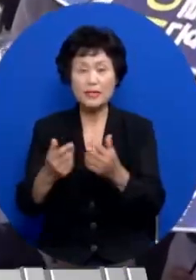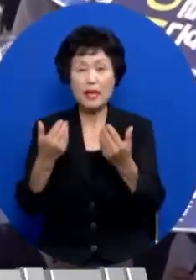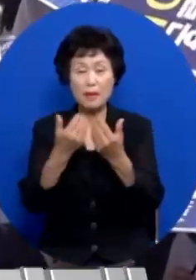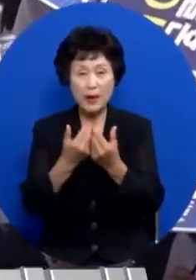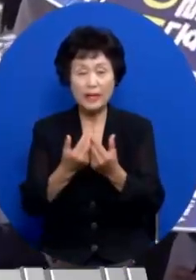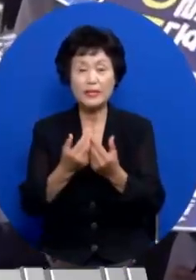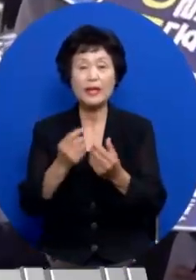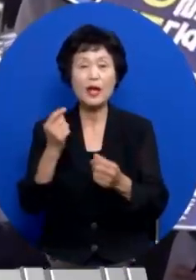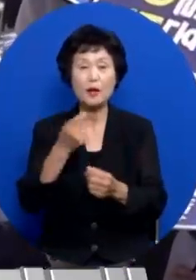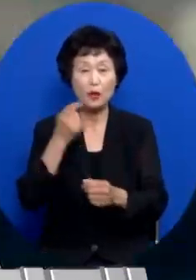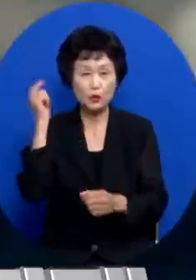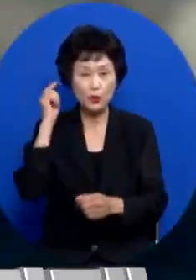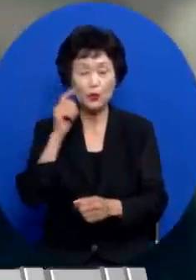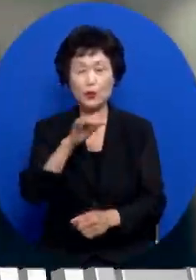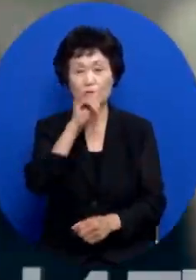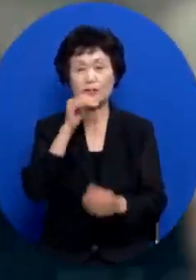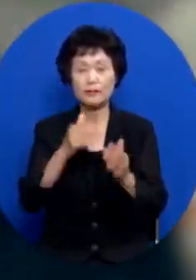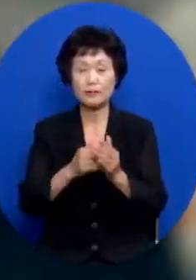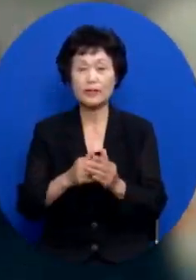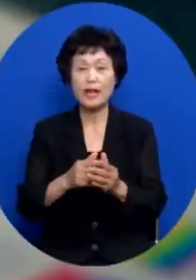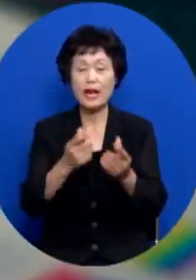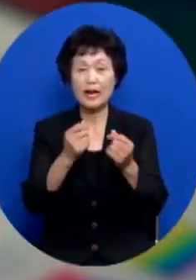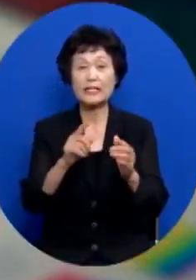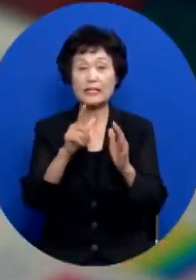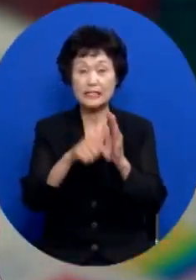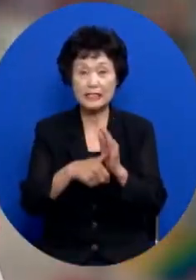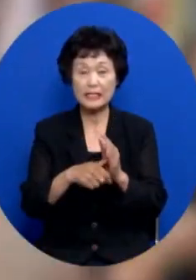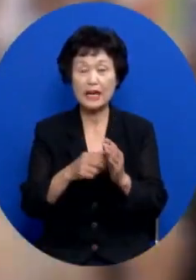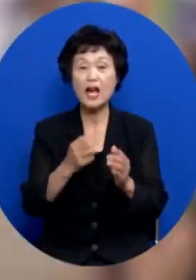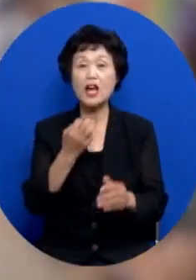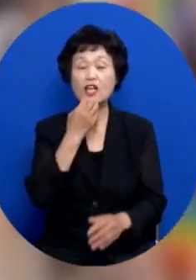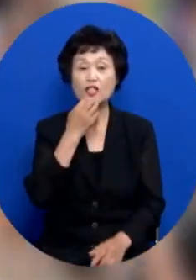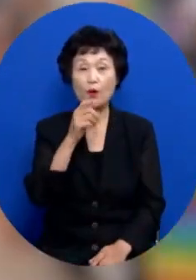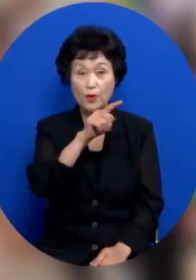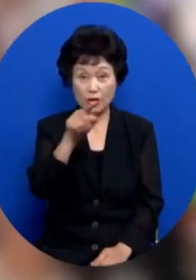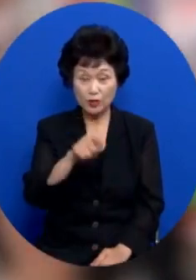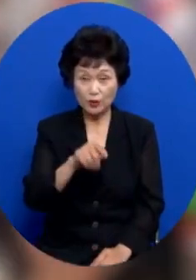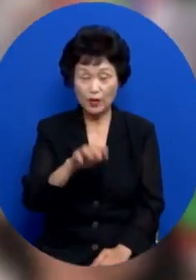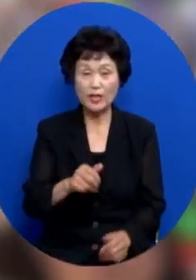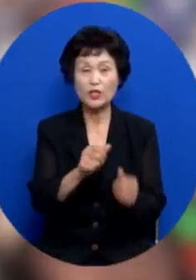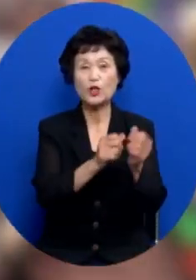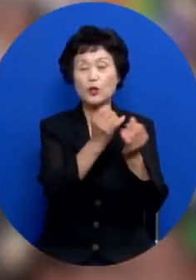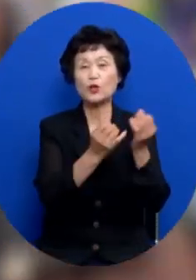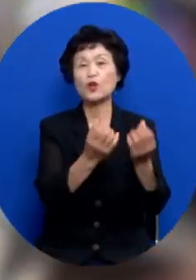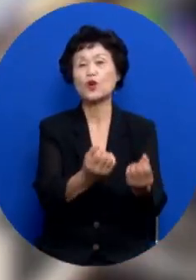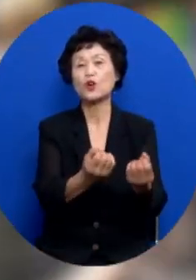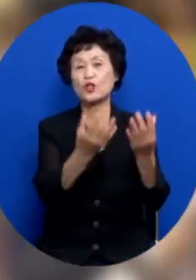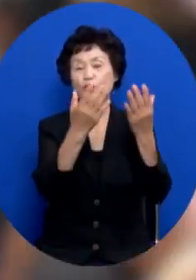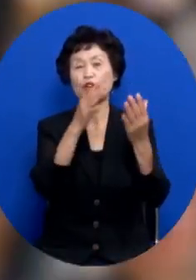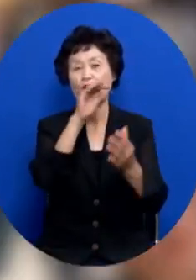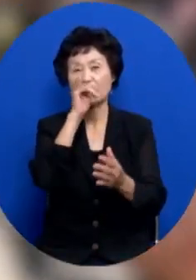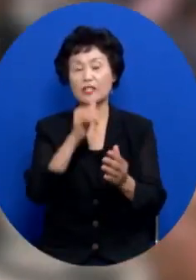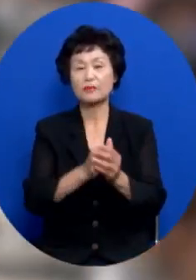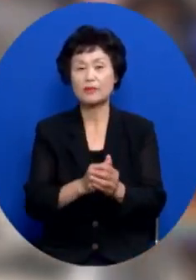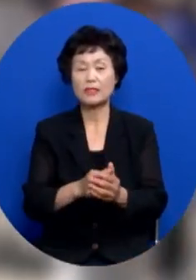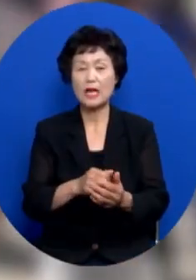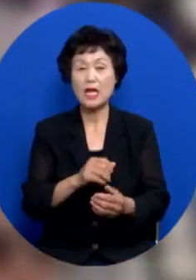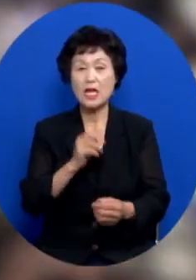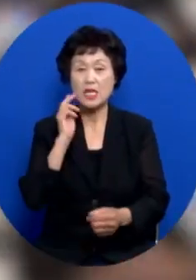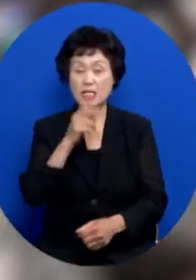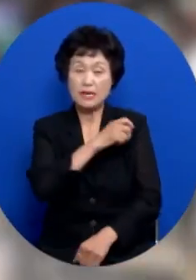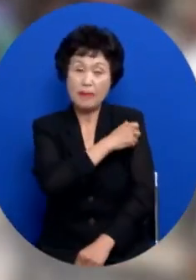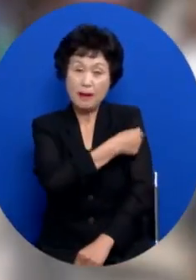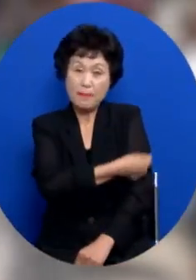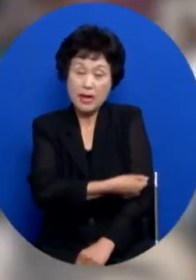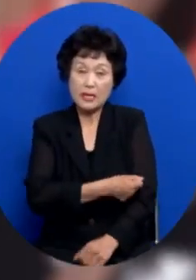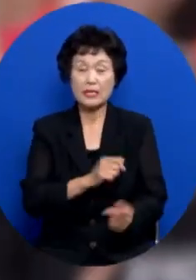목소리를 높였습니다. 같은 시간 서울 을지로 일대에서는 동성애 퀴어 축제가 열렸습니다. 과도한 노출,